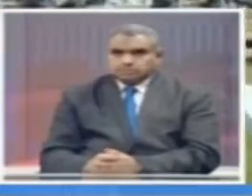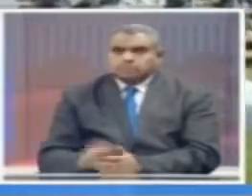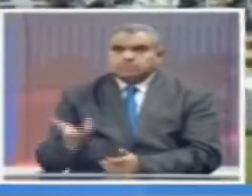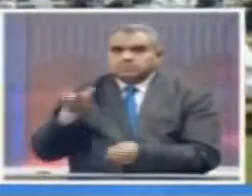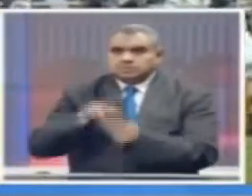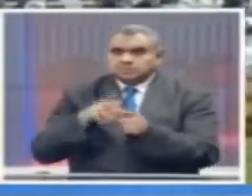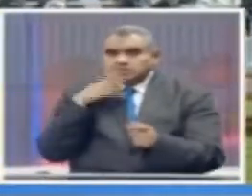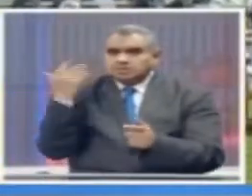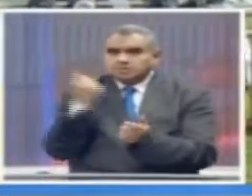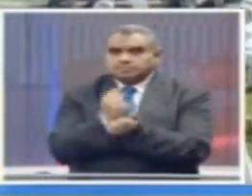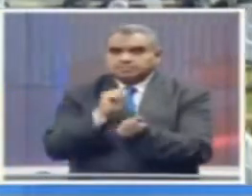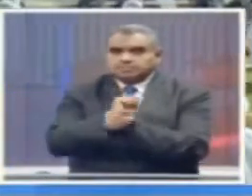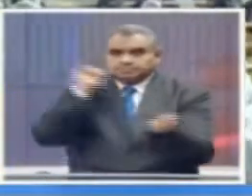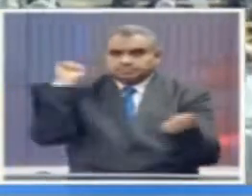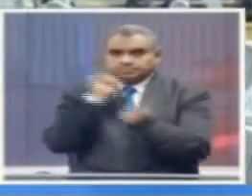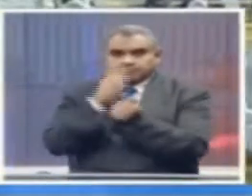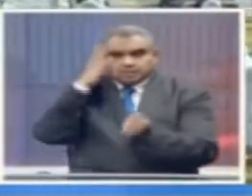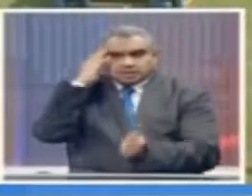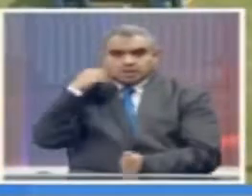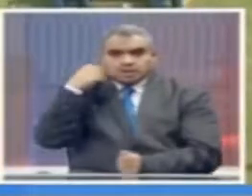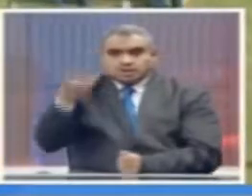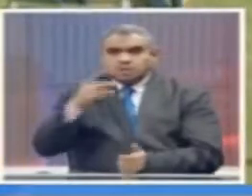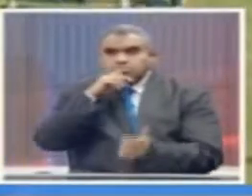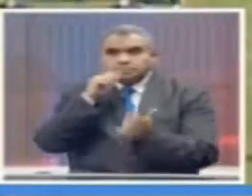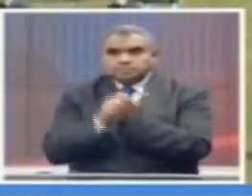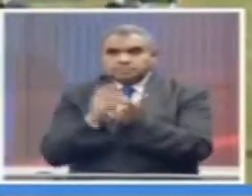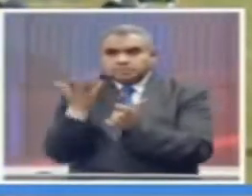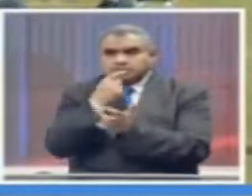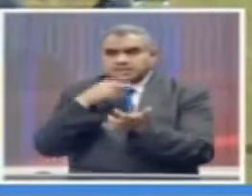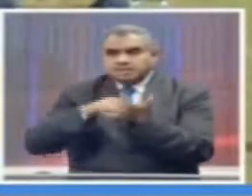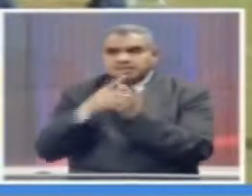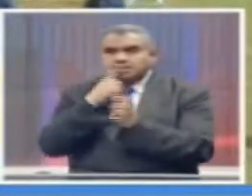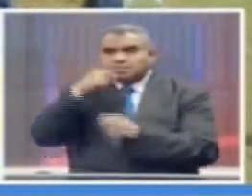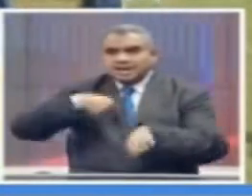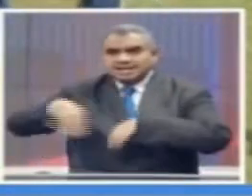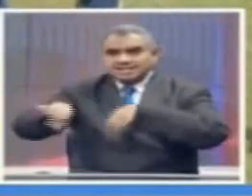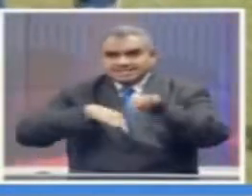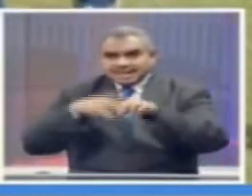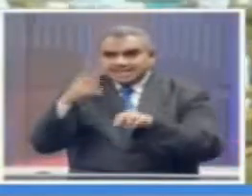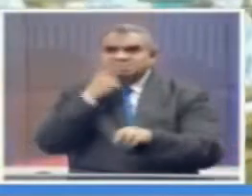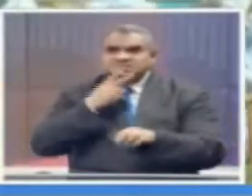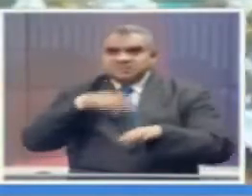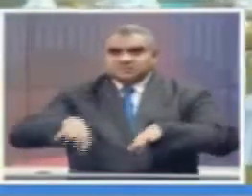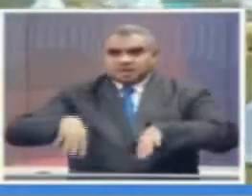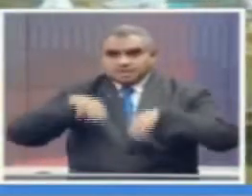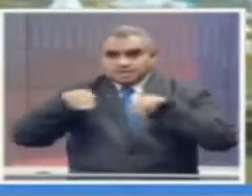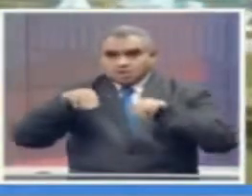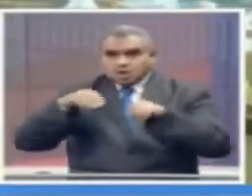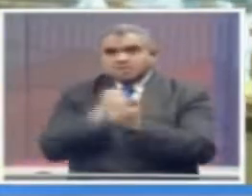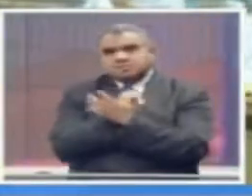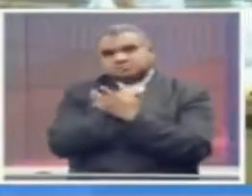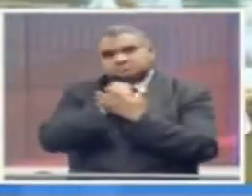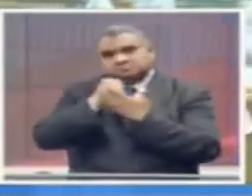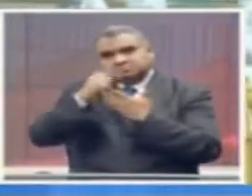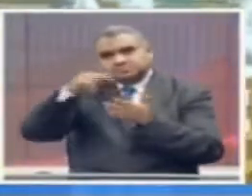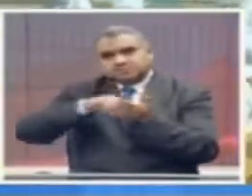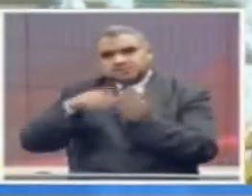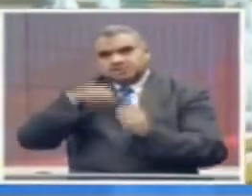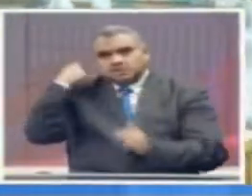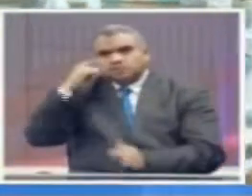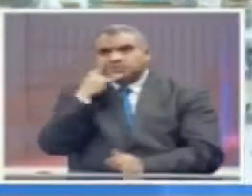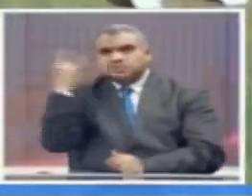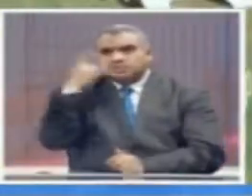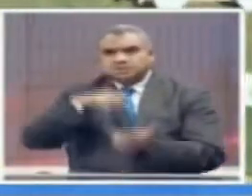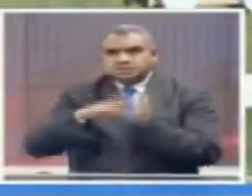ويعد الإفراج بالعفو والشرطي أحد محاور السياسة العقابية الحديثة التي تنتهجها وزارة الداخلية تجاه